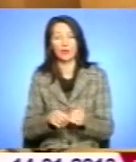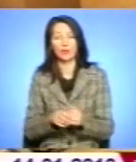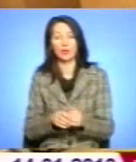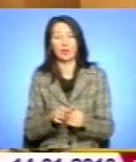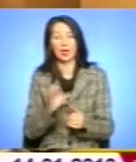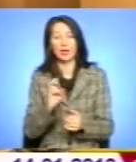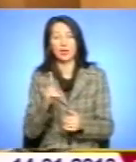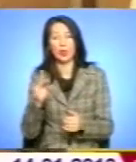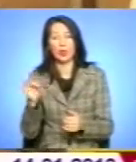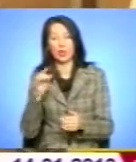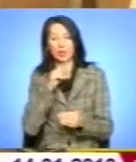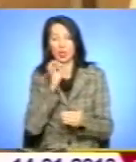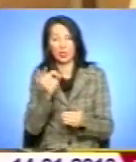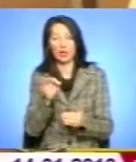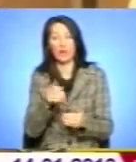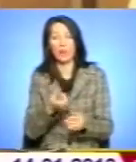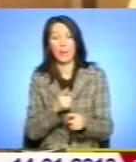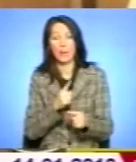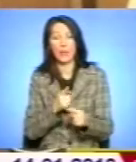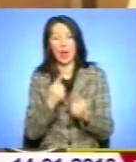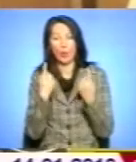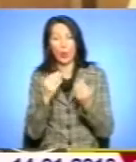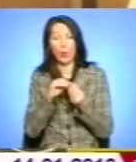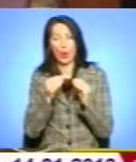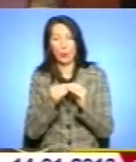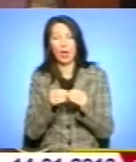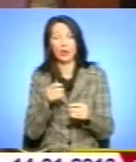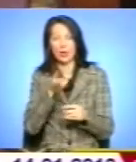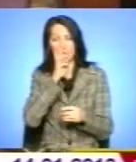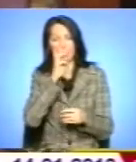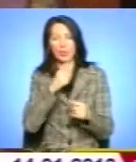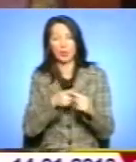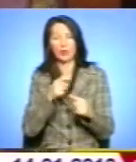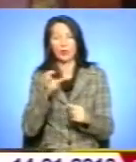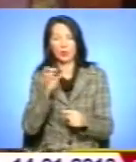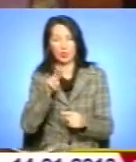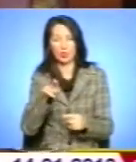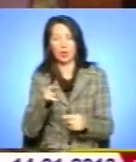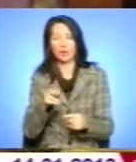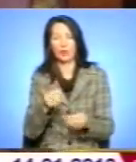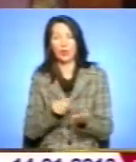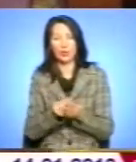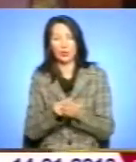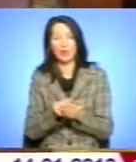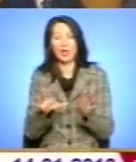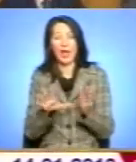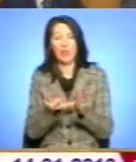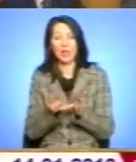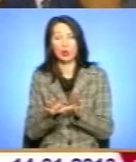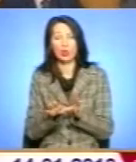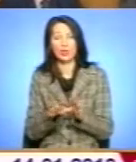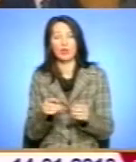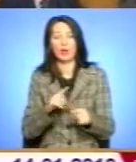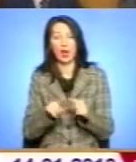зазначив, що найбільша проблема – зарплата за половину січня, покриття тимчасового касового розриву і фінансування енергоносіїв,